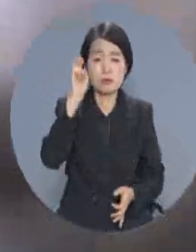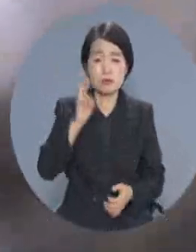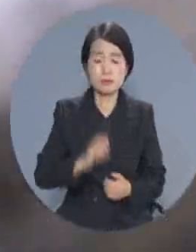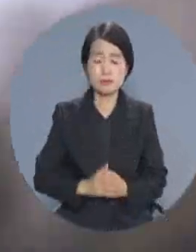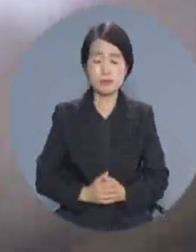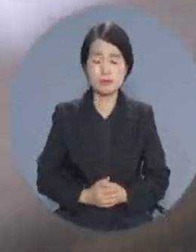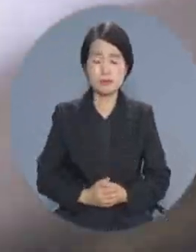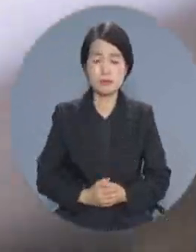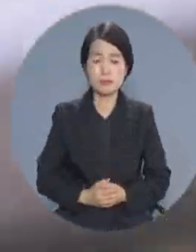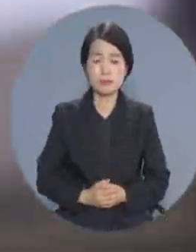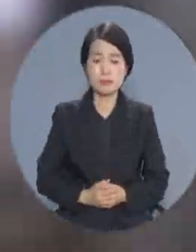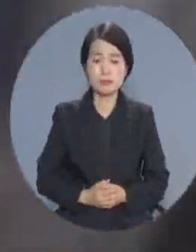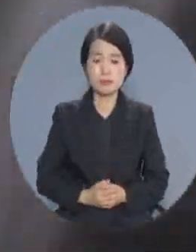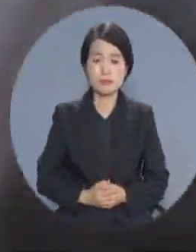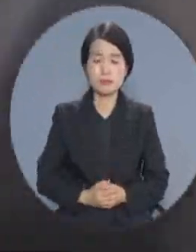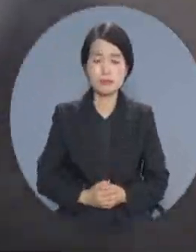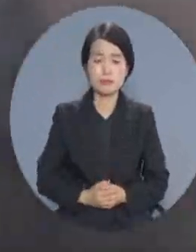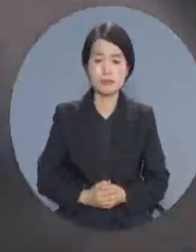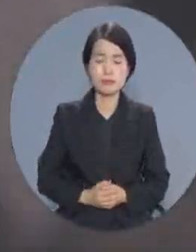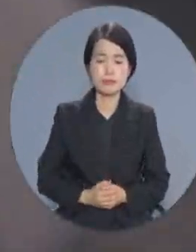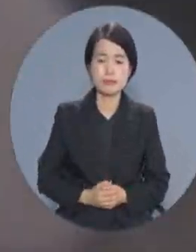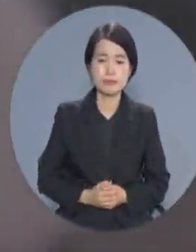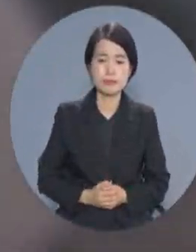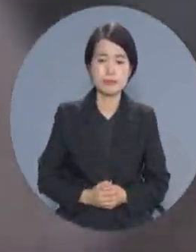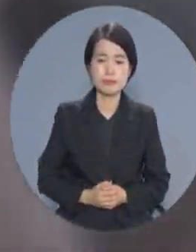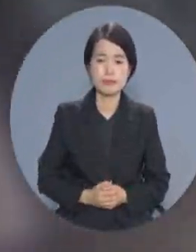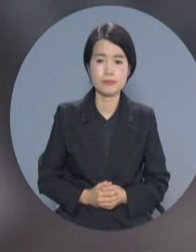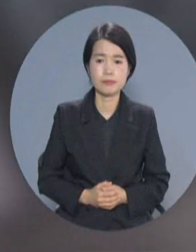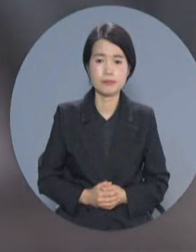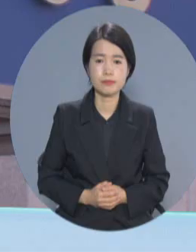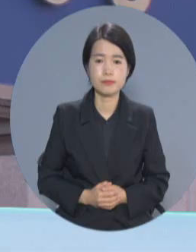것으로 보입니다. MBC 뉴스 김담입니다.